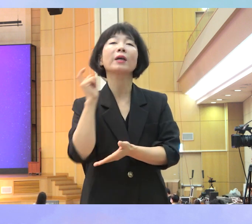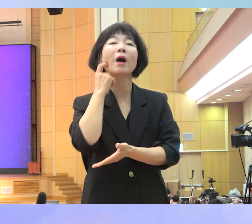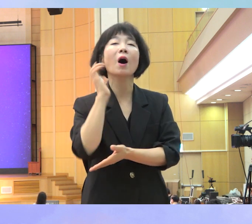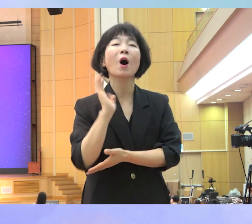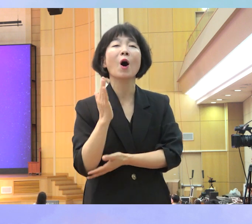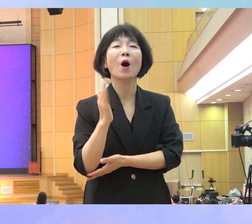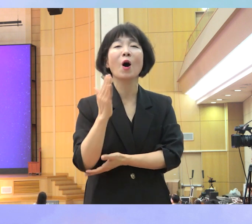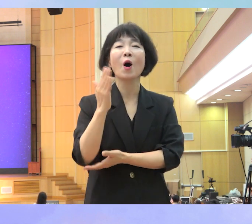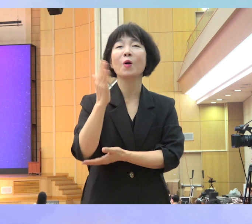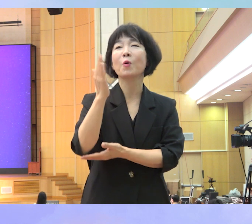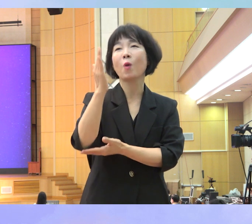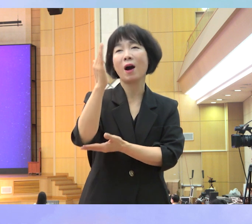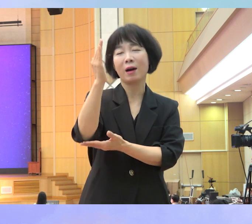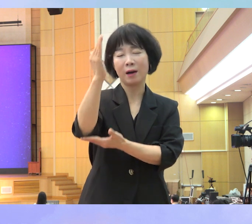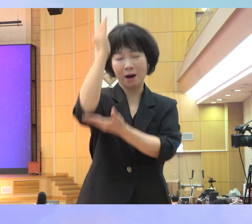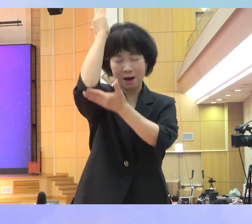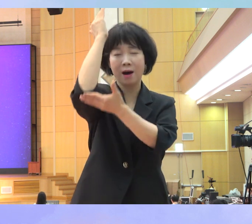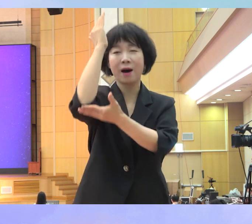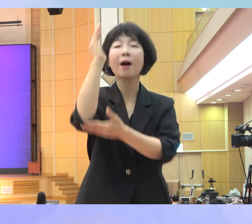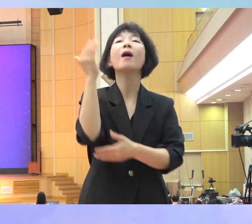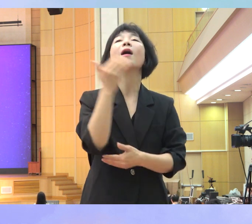주의 영광